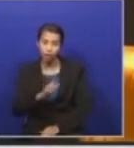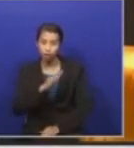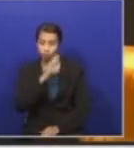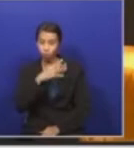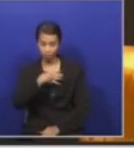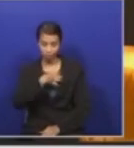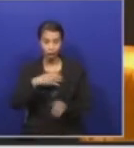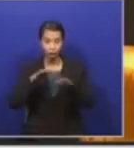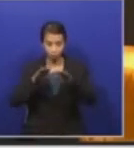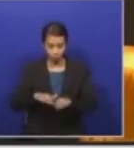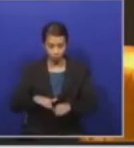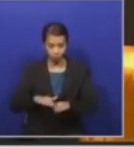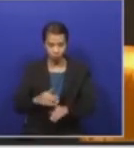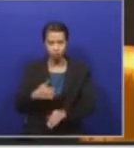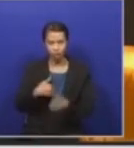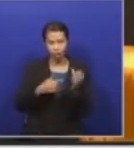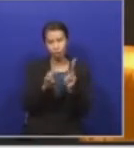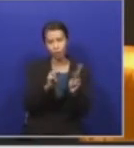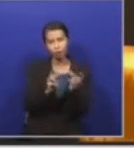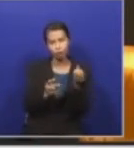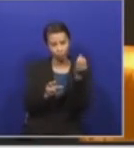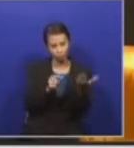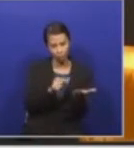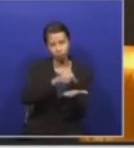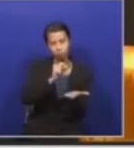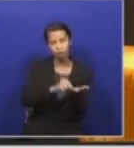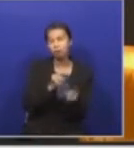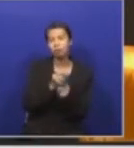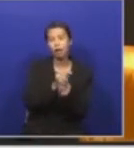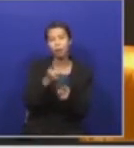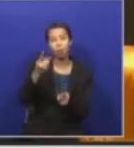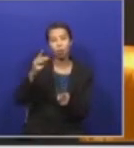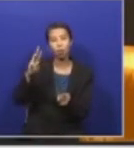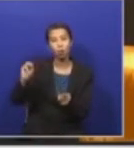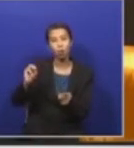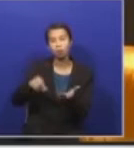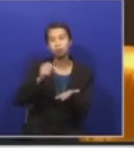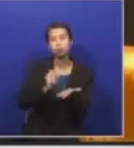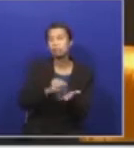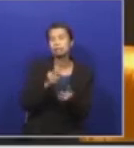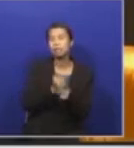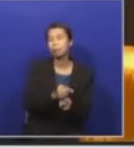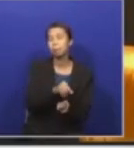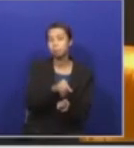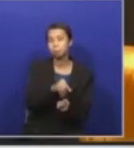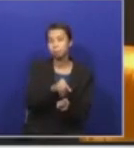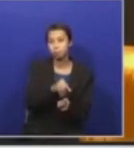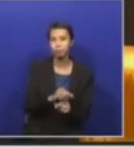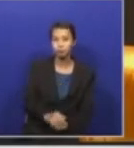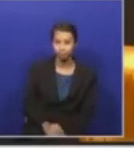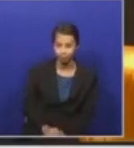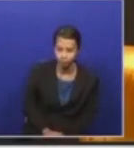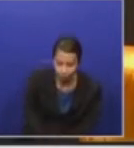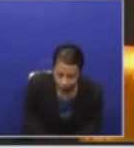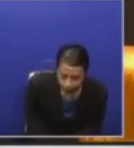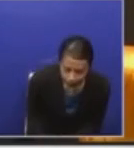ท่านเสียงข้างมากท่านก็อนุมัติตามที่ครม.ส่งมาทั้งดุลนั่นแหละแต่ในกรณีที่ต้องมี